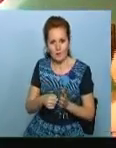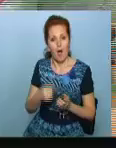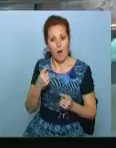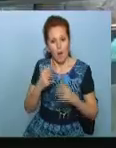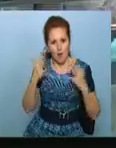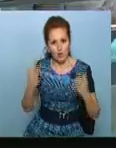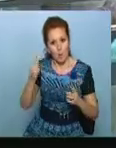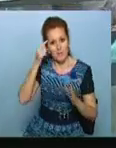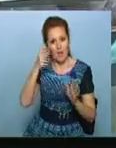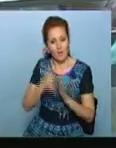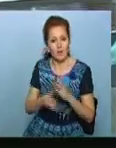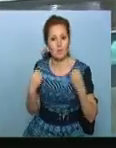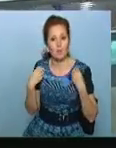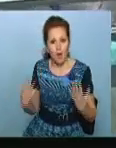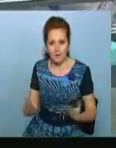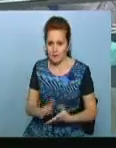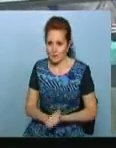праздником.